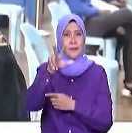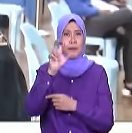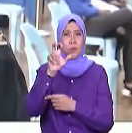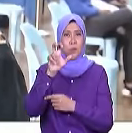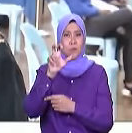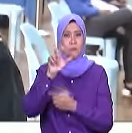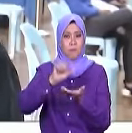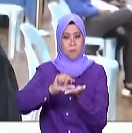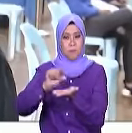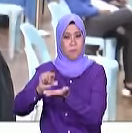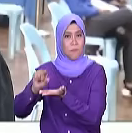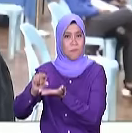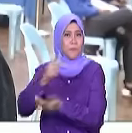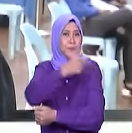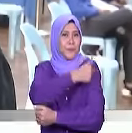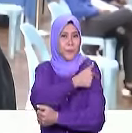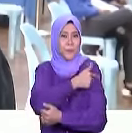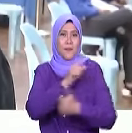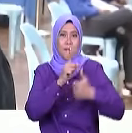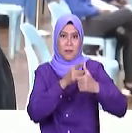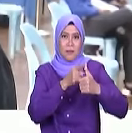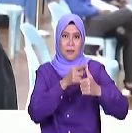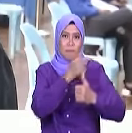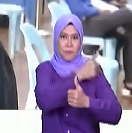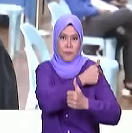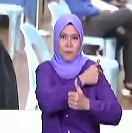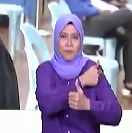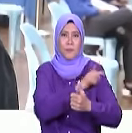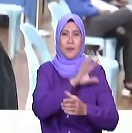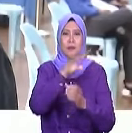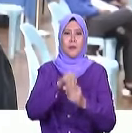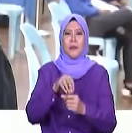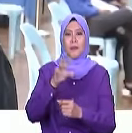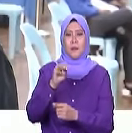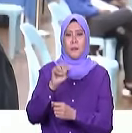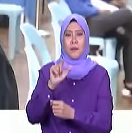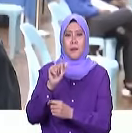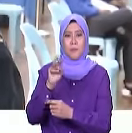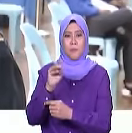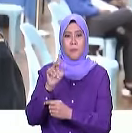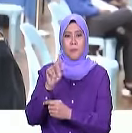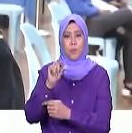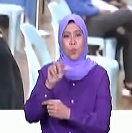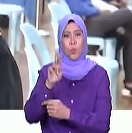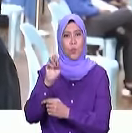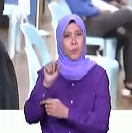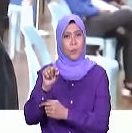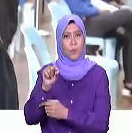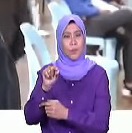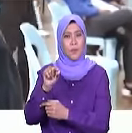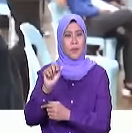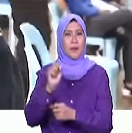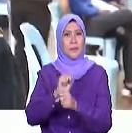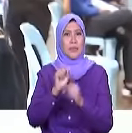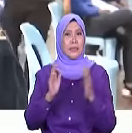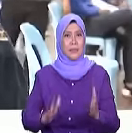vaksin untuk suntikan pertama yang melibatkan para malim gunung, porter, kaki